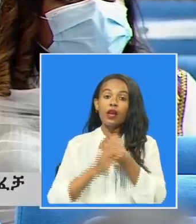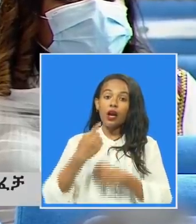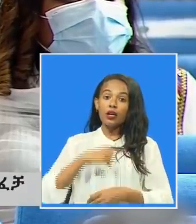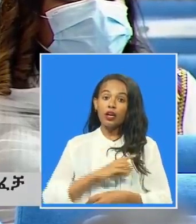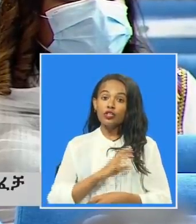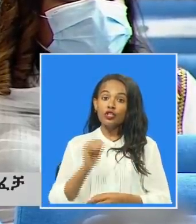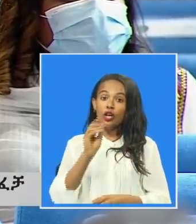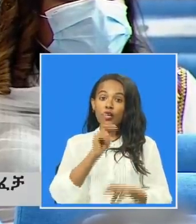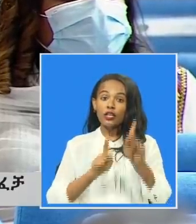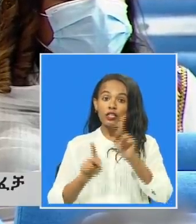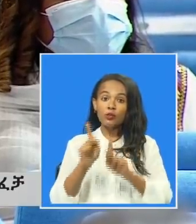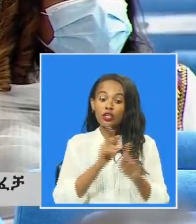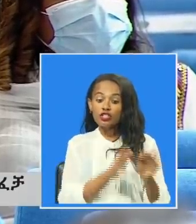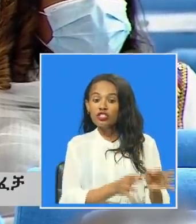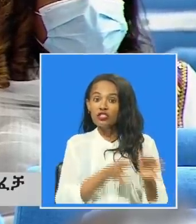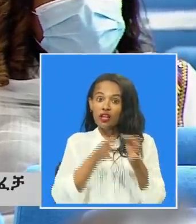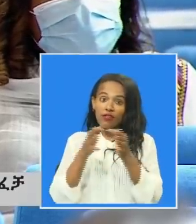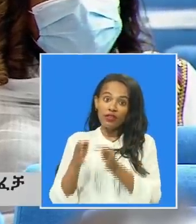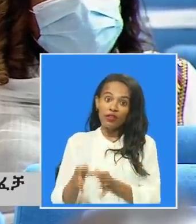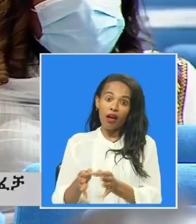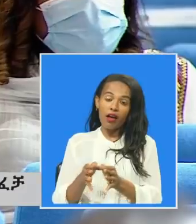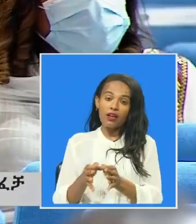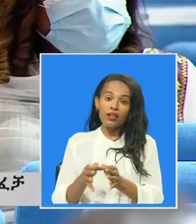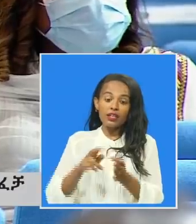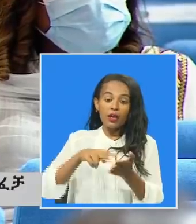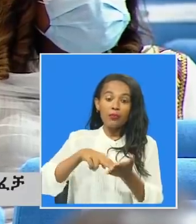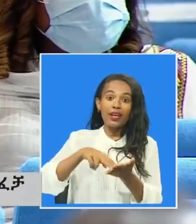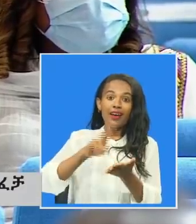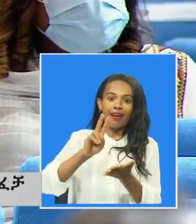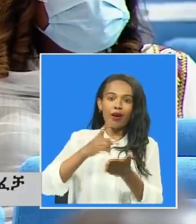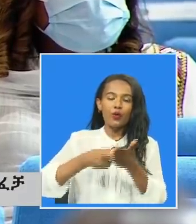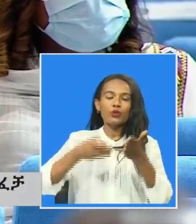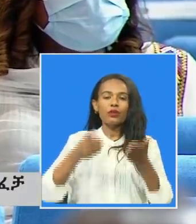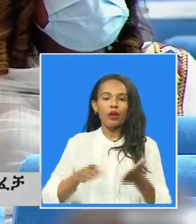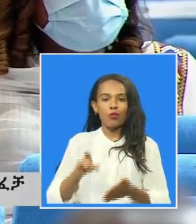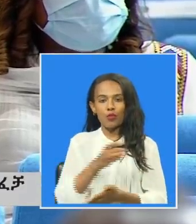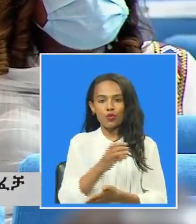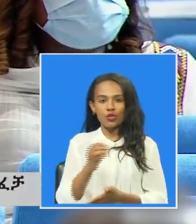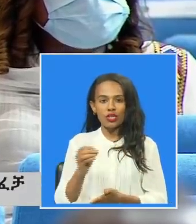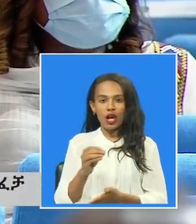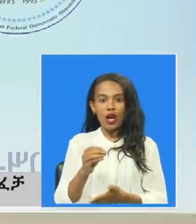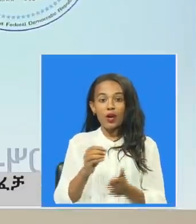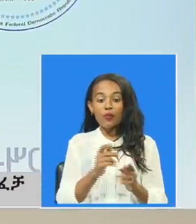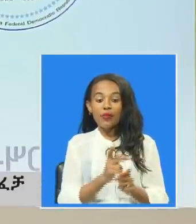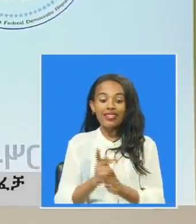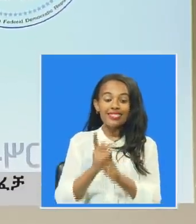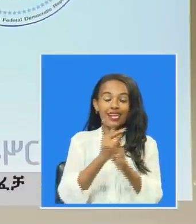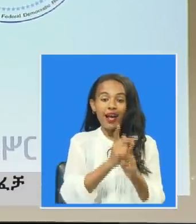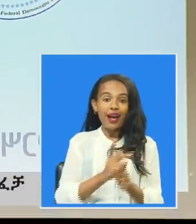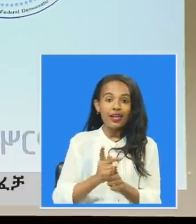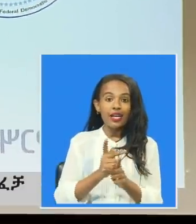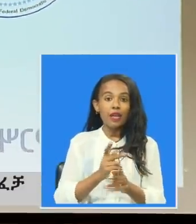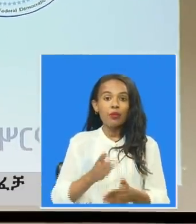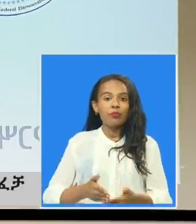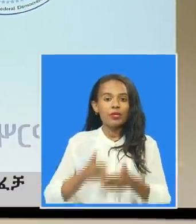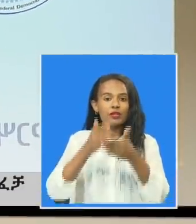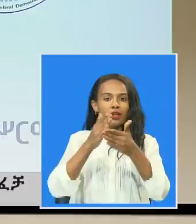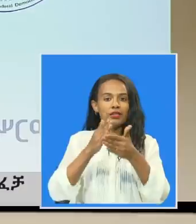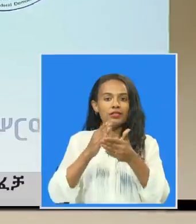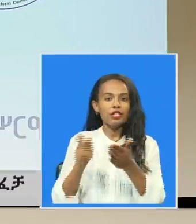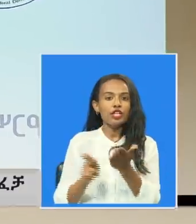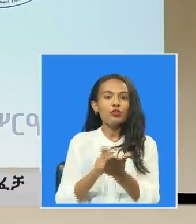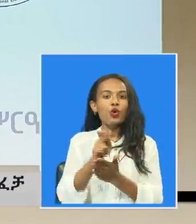የሀገራችንና የህዝባችን ዕጣ ፈንታ የሚቃናው ውጤታማ በሆነና በጥንቃቄ በሚታነጽ